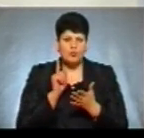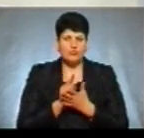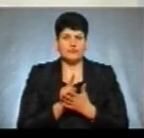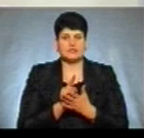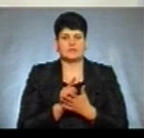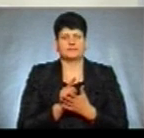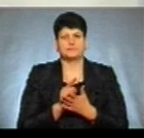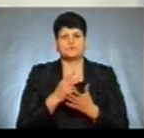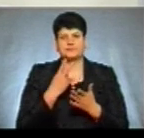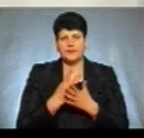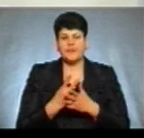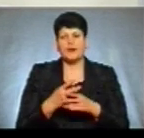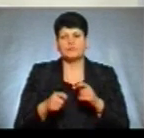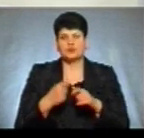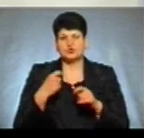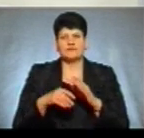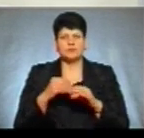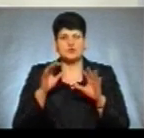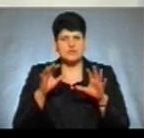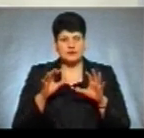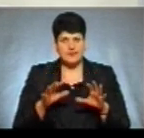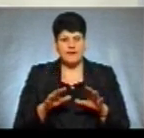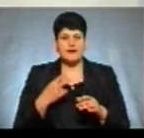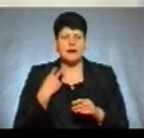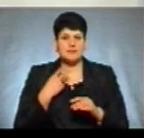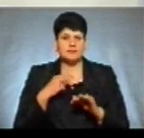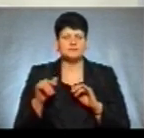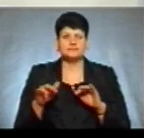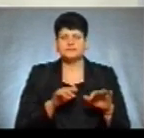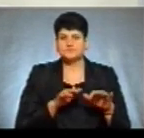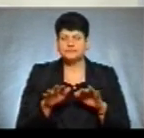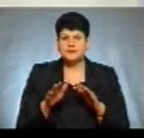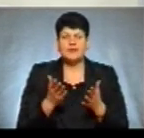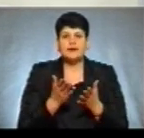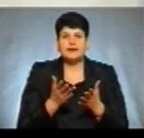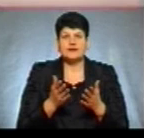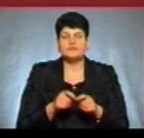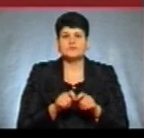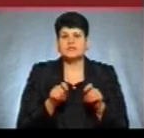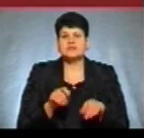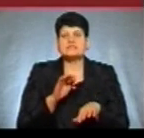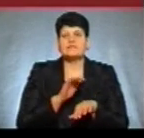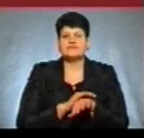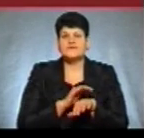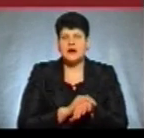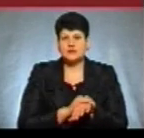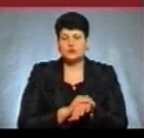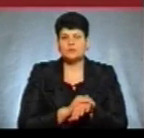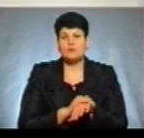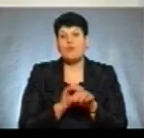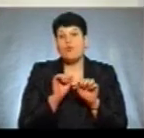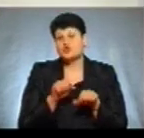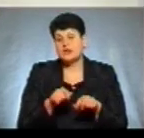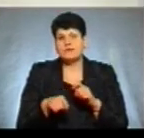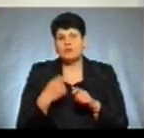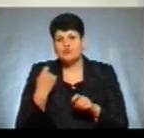законодавства. Але кримінальні провадження, які порушені за фактом якраз можливих